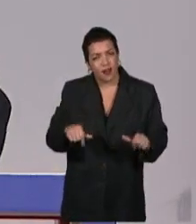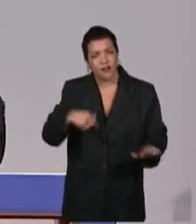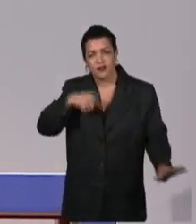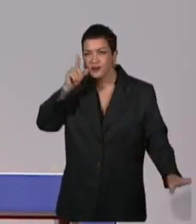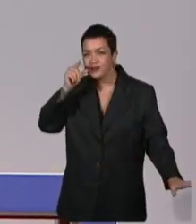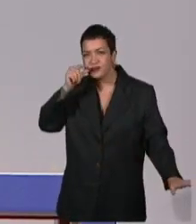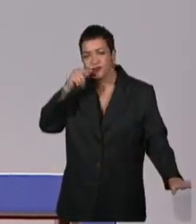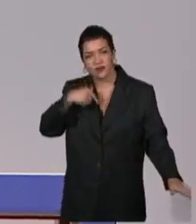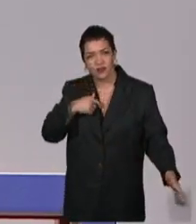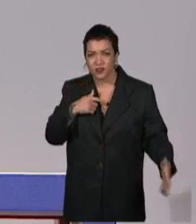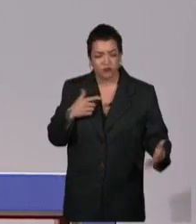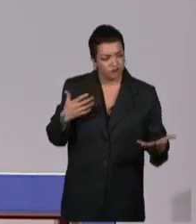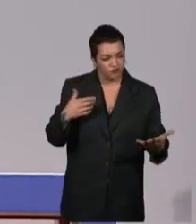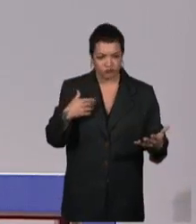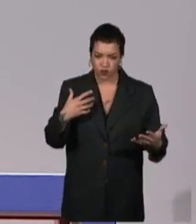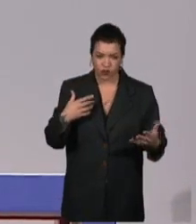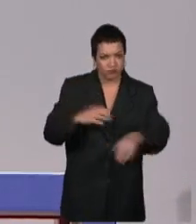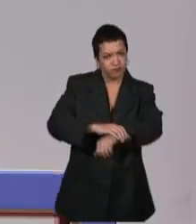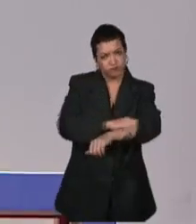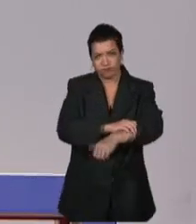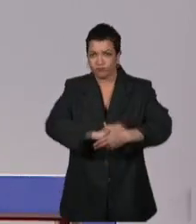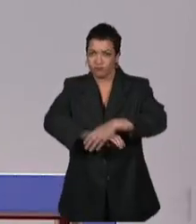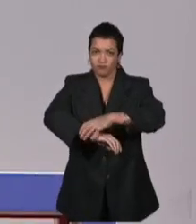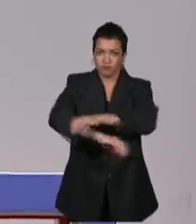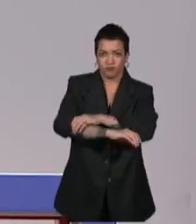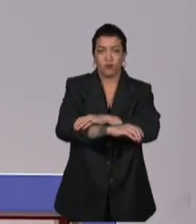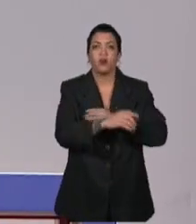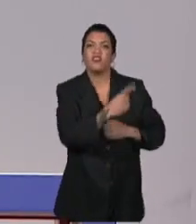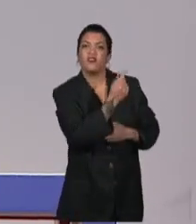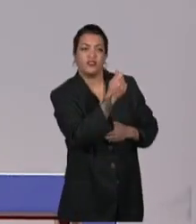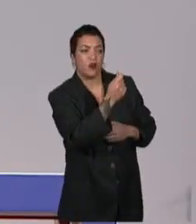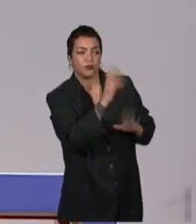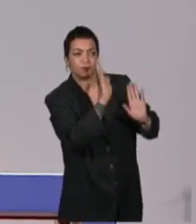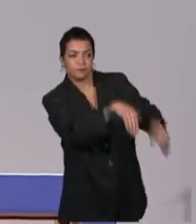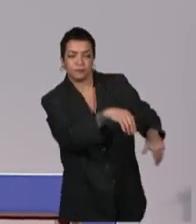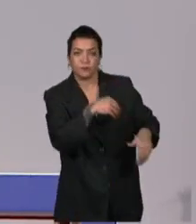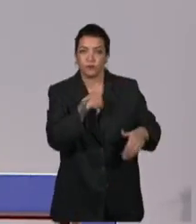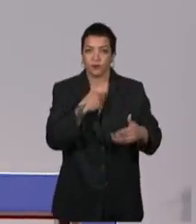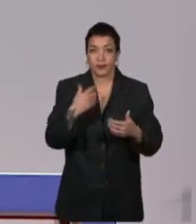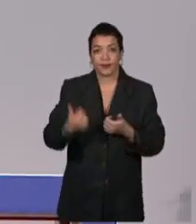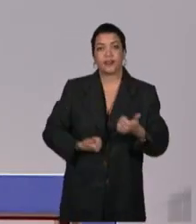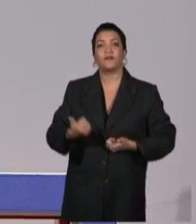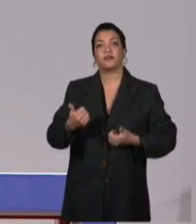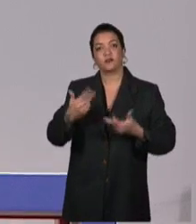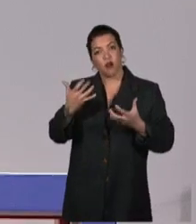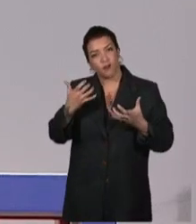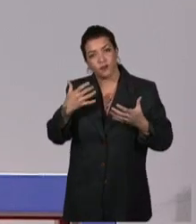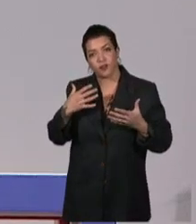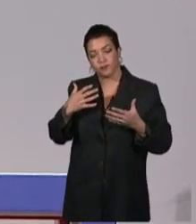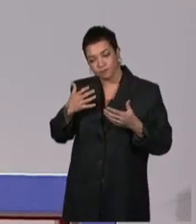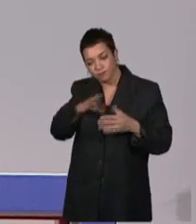mon destin en main, décider de quitter la voie tracée de la finance pour choisir le service de l'État.